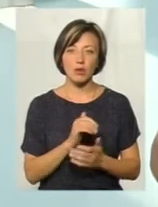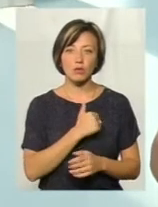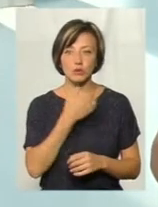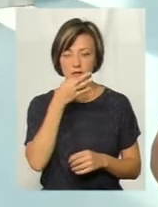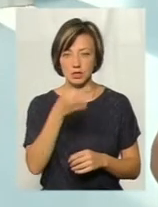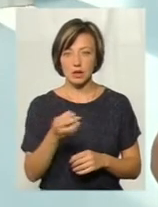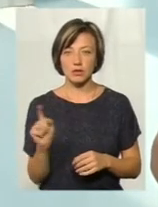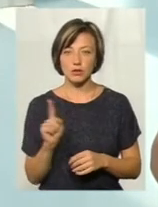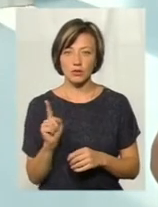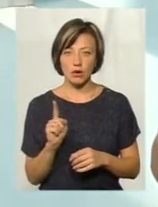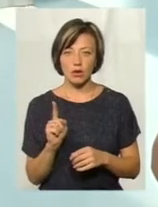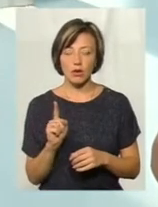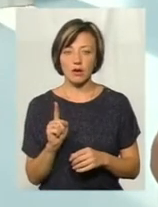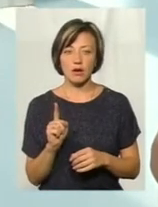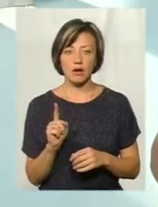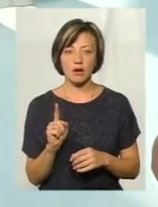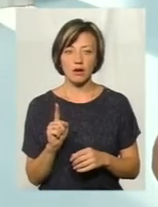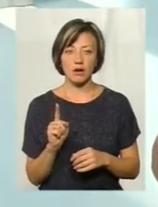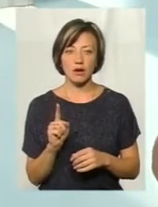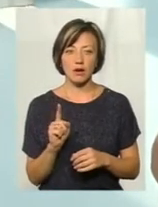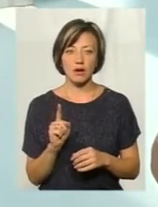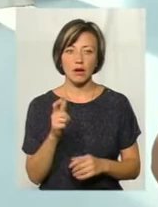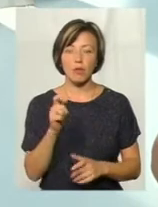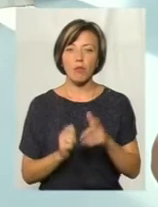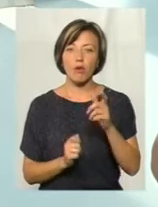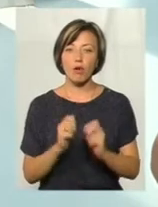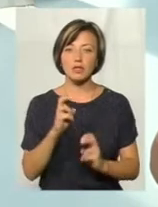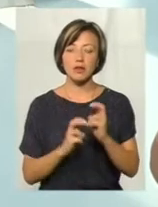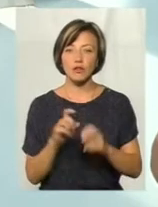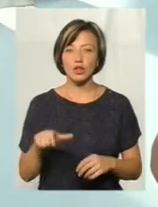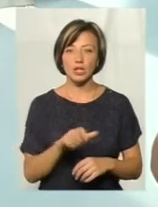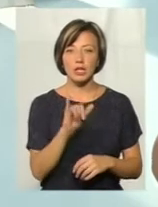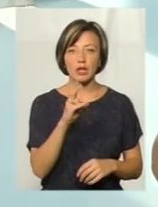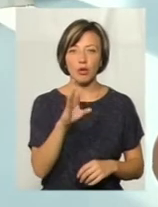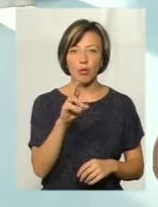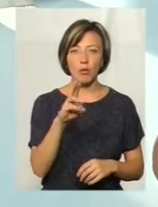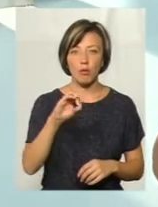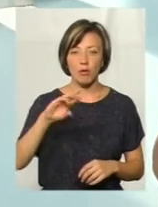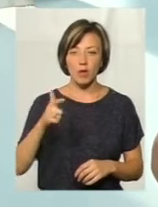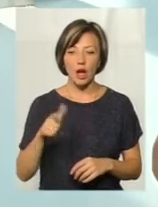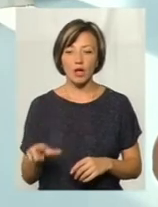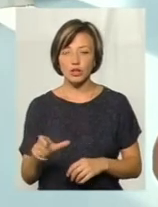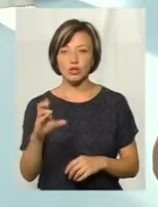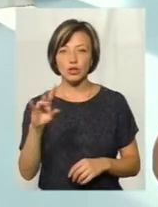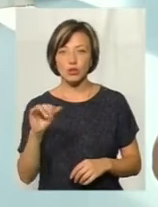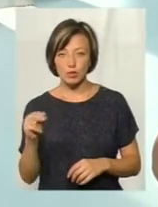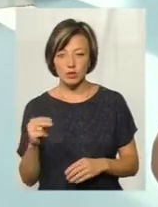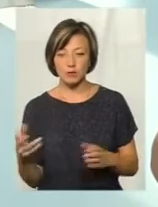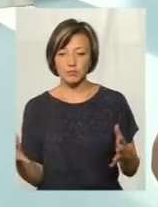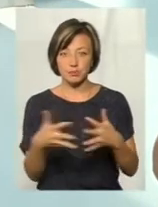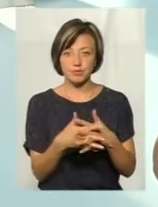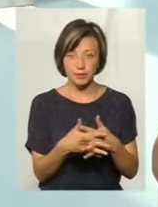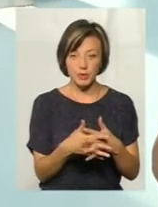зазначити, що випуск молокозаводу розміщений на річці Ікопоть, а ми говоримо про проблеми на річці Случ. Ікопоть є притокою Случ.